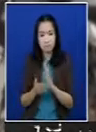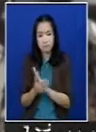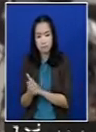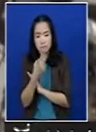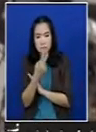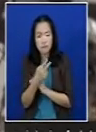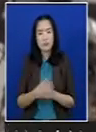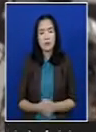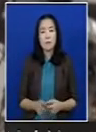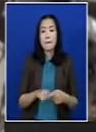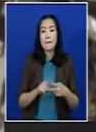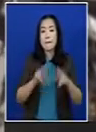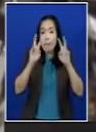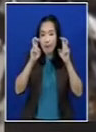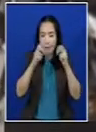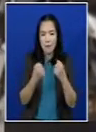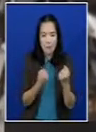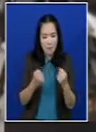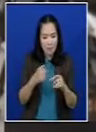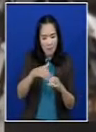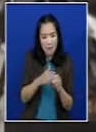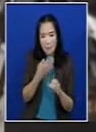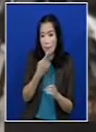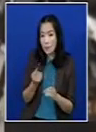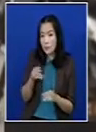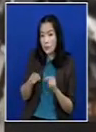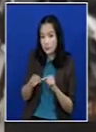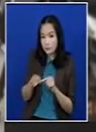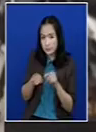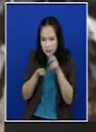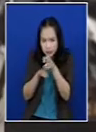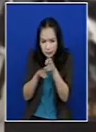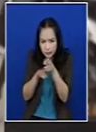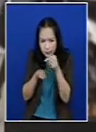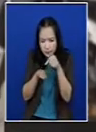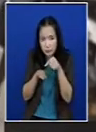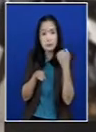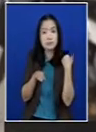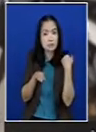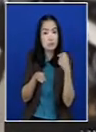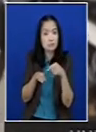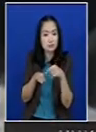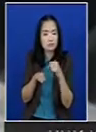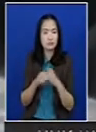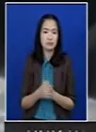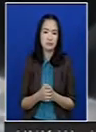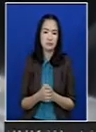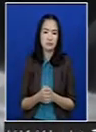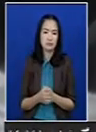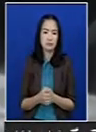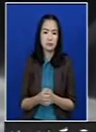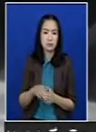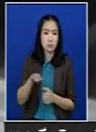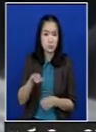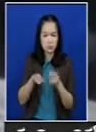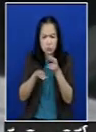ญอีกประเด็นหนึ่งคือรถเบนซ์มีกล้องในรถยนต์หรือไม ่ รายละเอียดในรถต่างๆเป็นอย่างไรติด